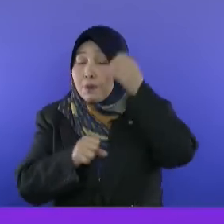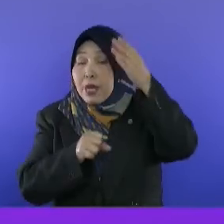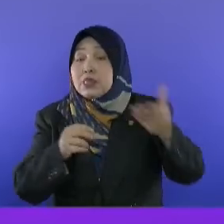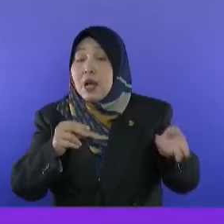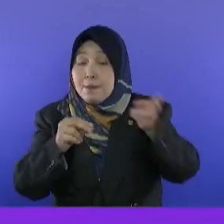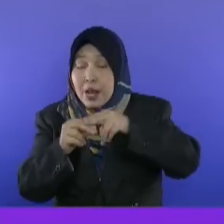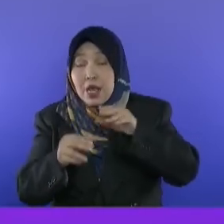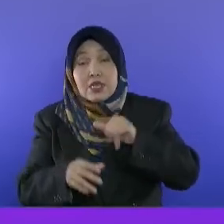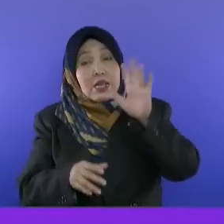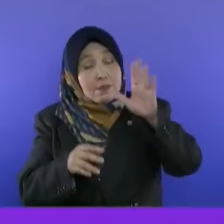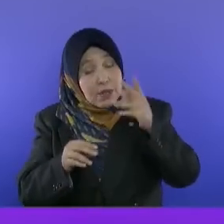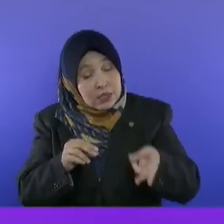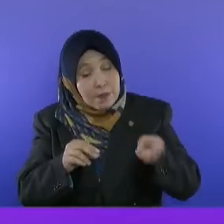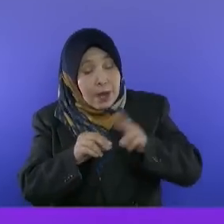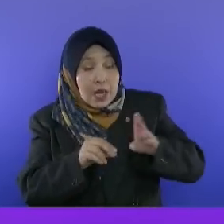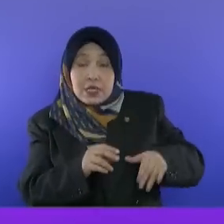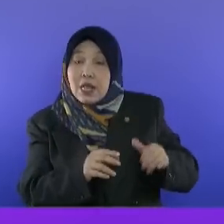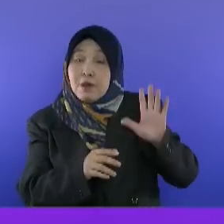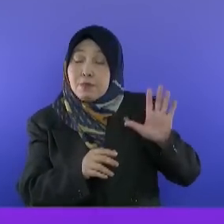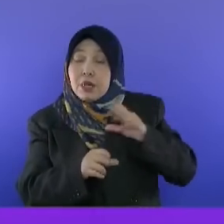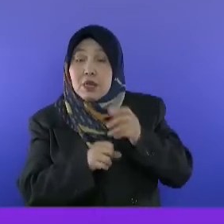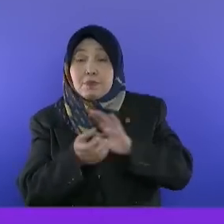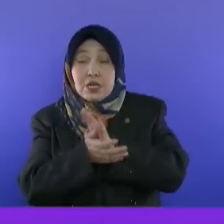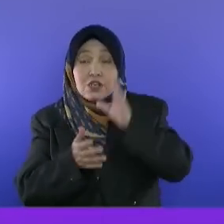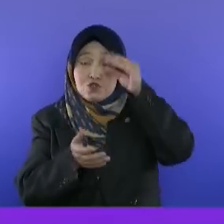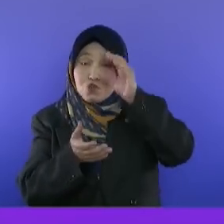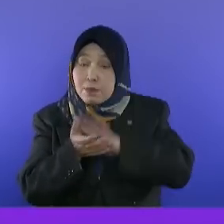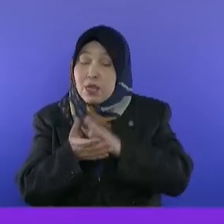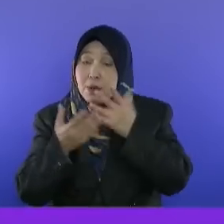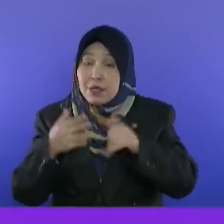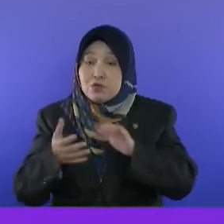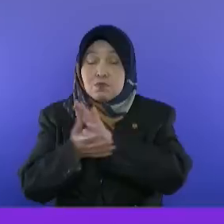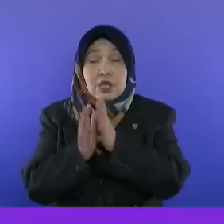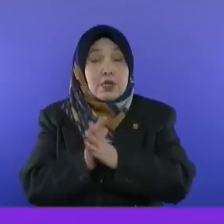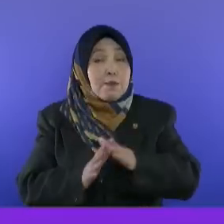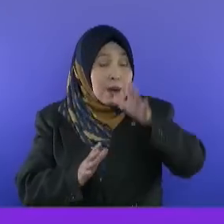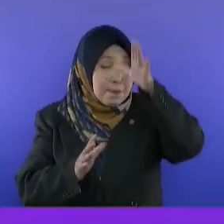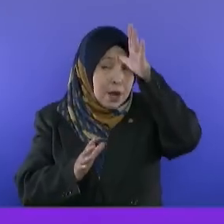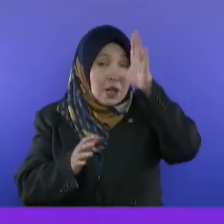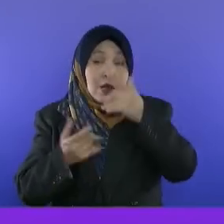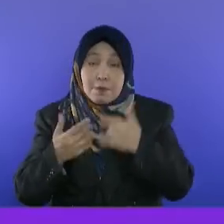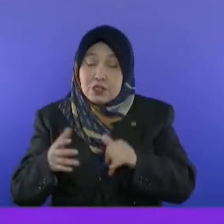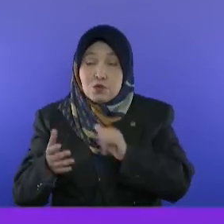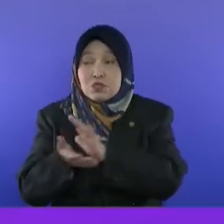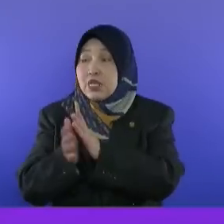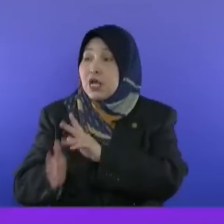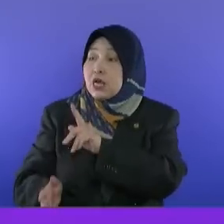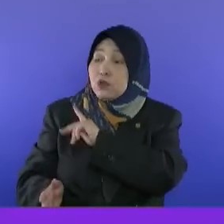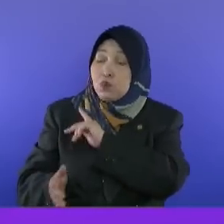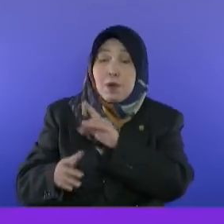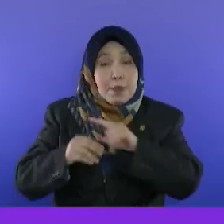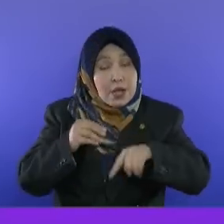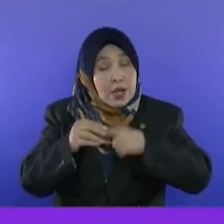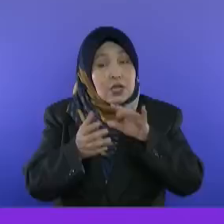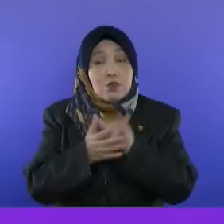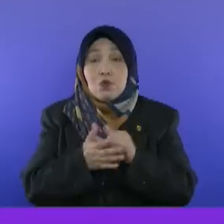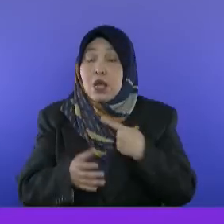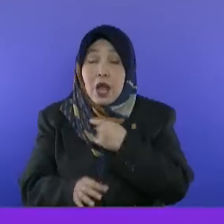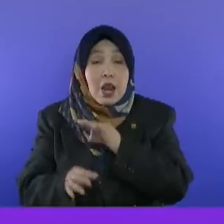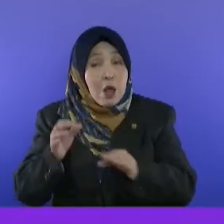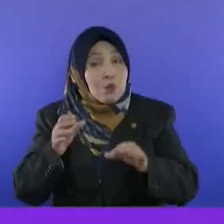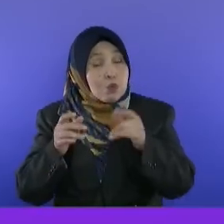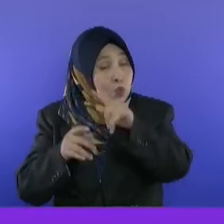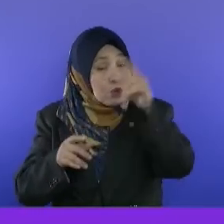5 tambah lagi 5 tapi sebagai seorang suami bapak itu sebagai seorang bapak betul sebagai seorang ketua per hari itu jika teman-teman